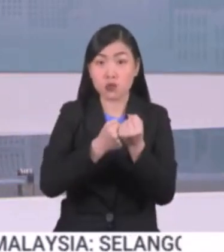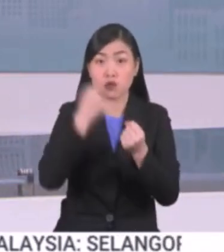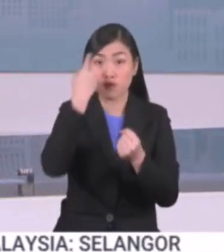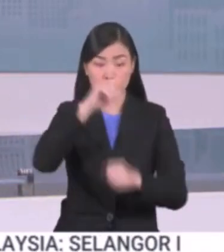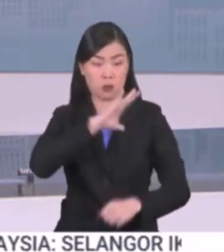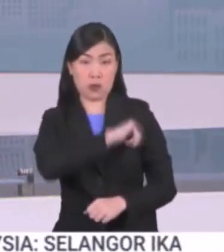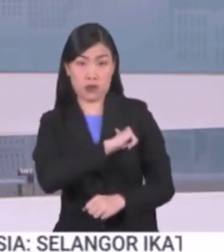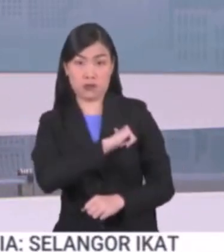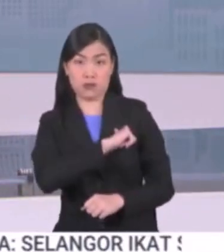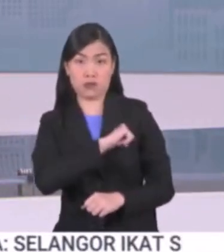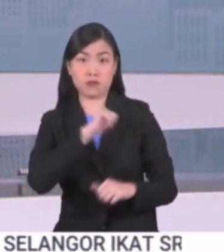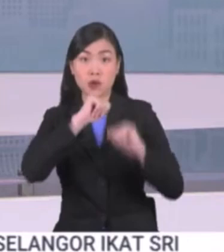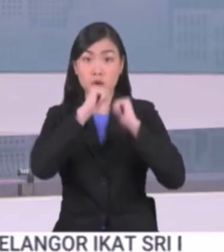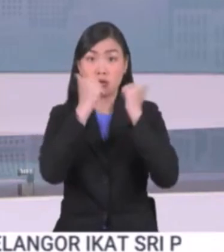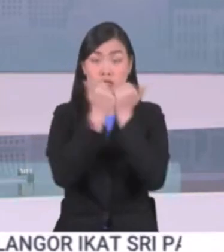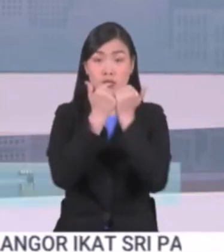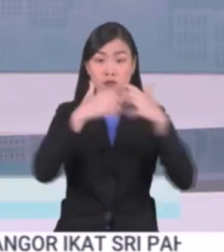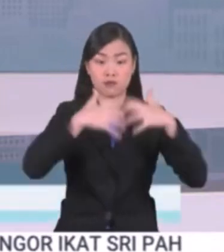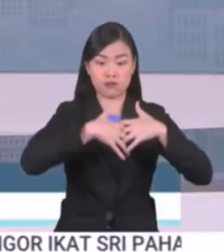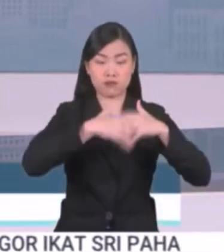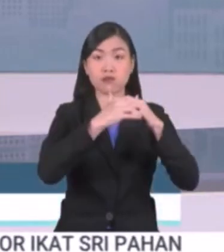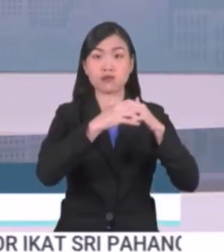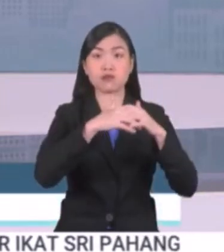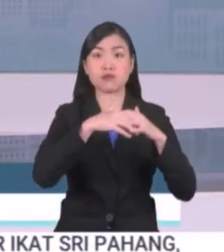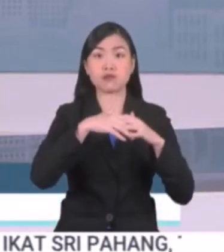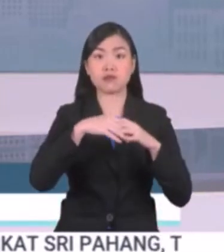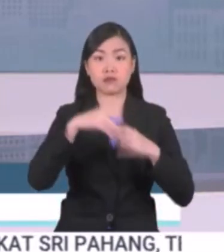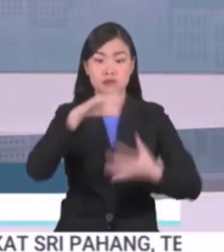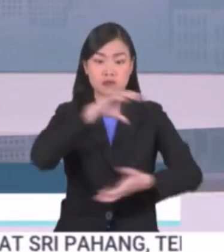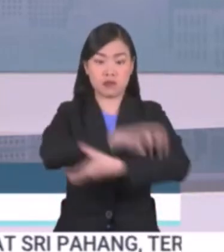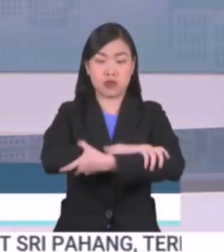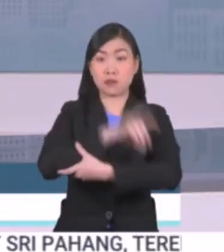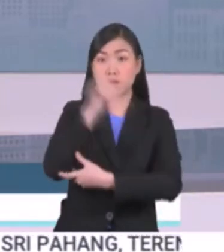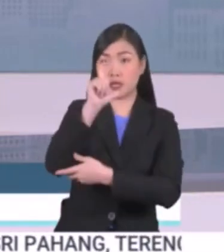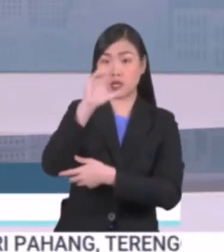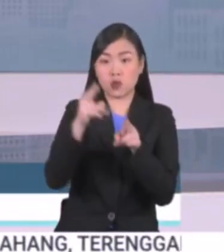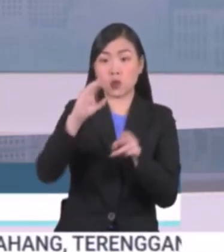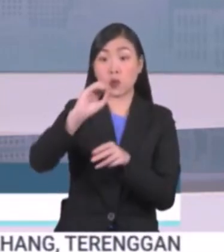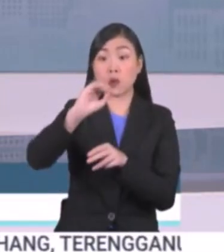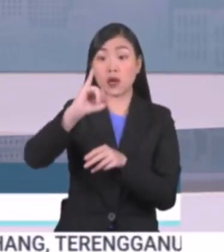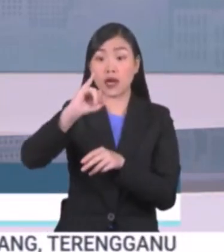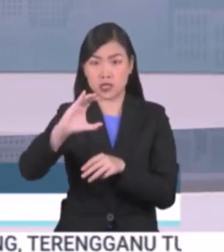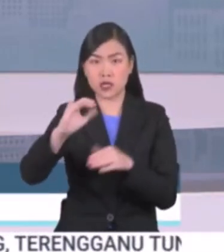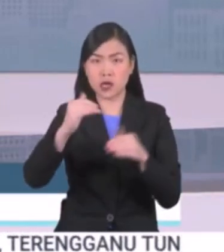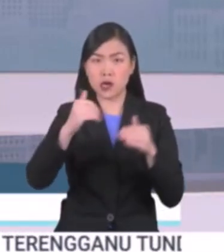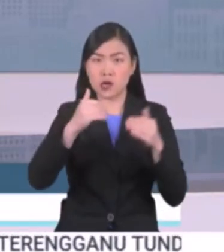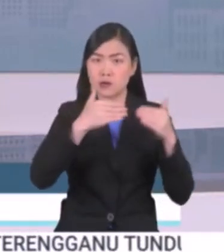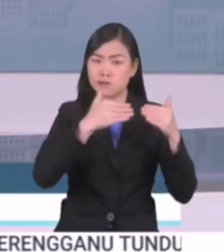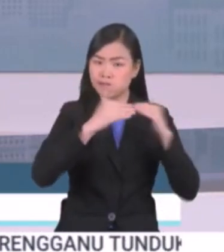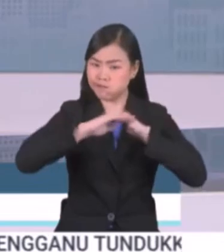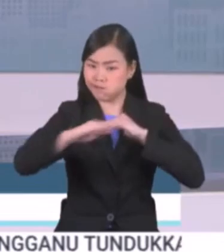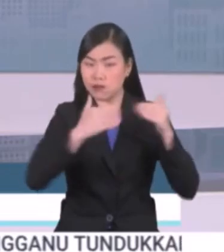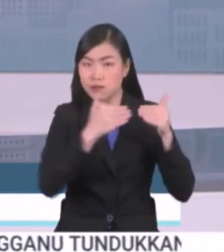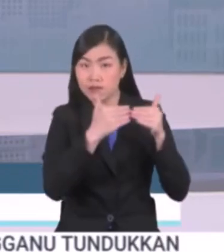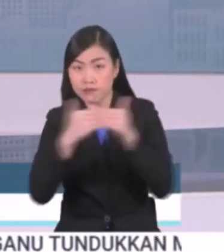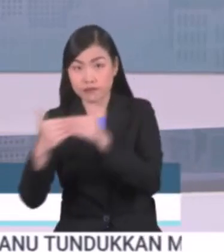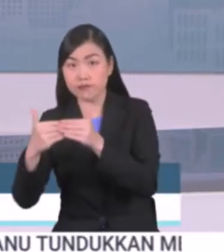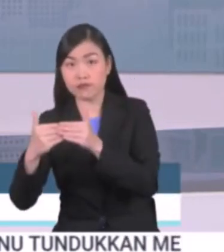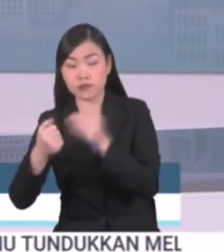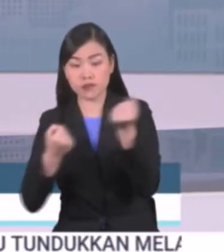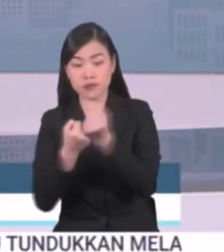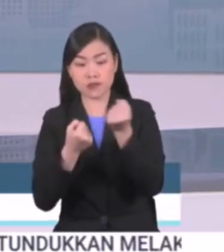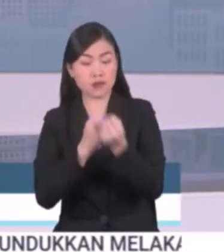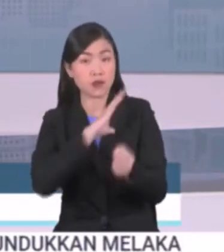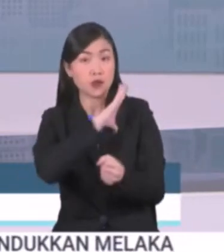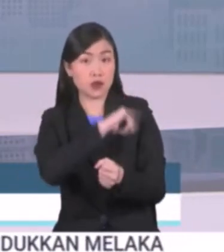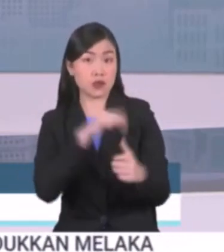sebagai otor pertubuhan kerjasama Islam oic kedua-dua negara secara konsisten menunjukkan sokongan terhadap Palestin